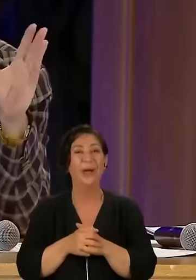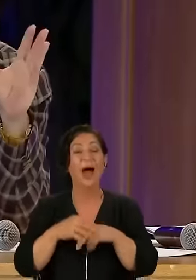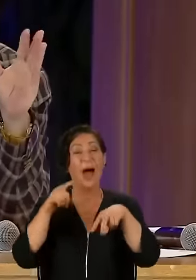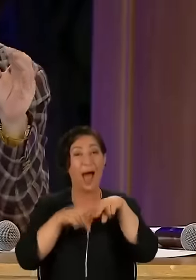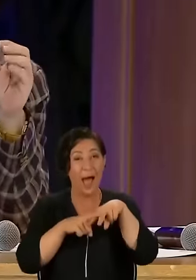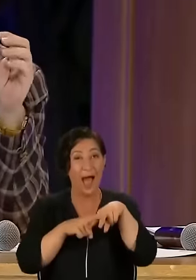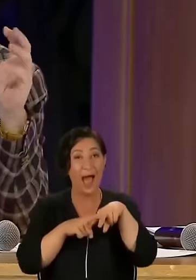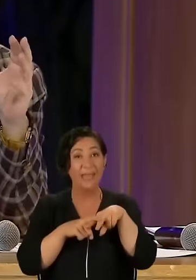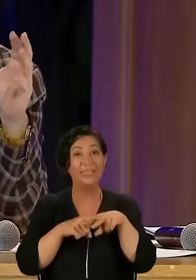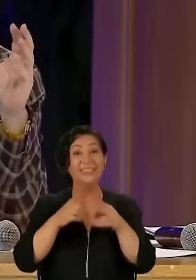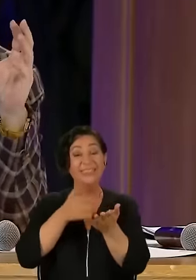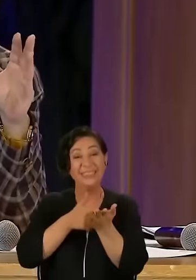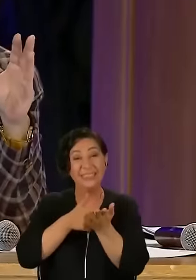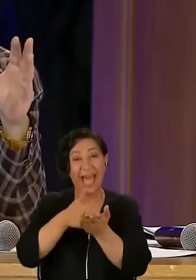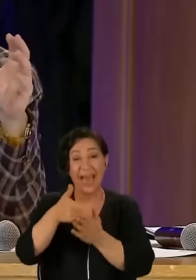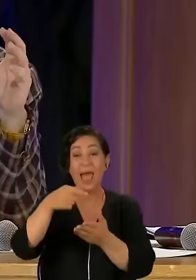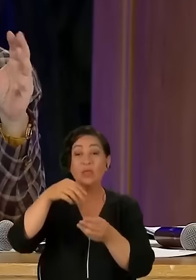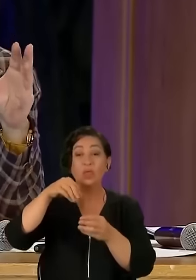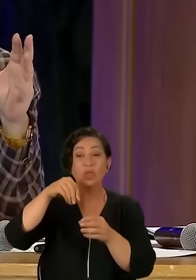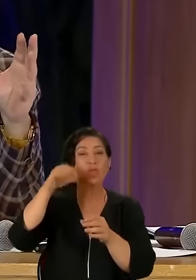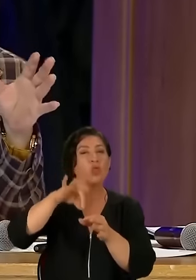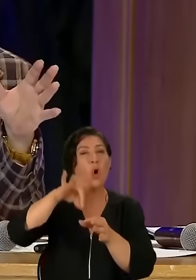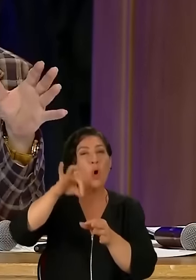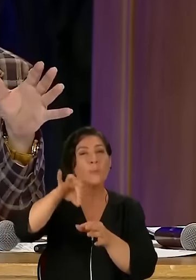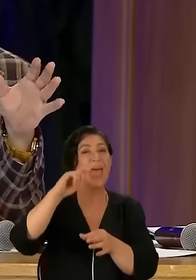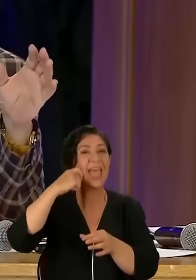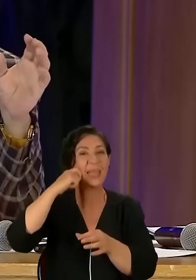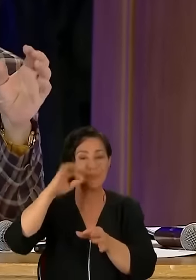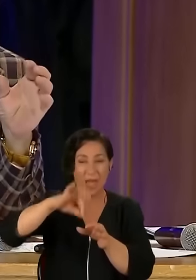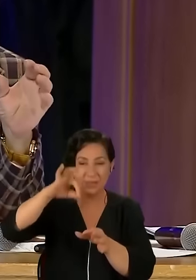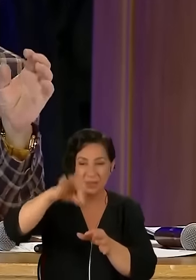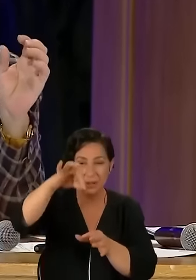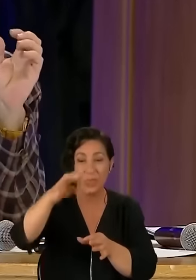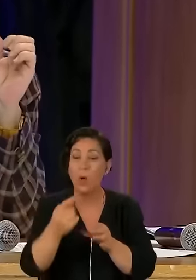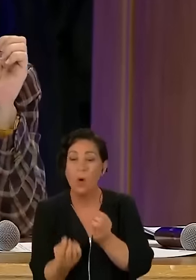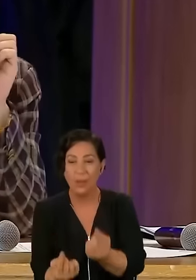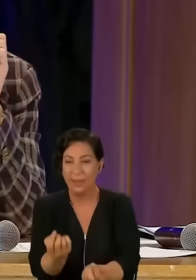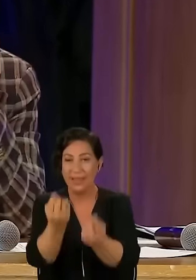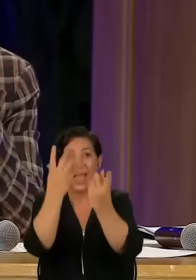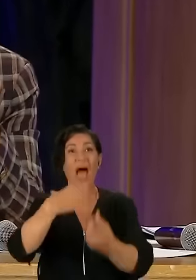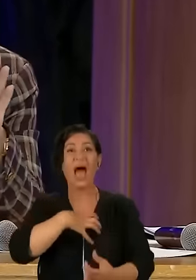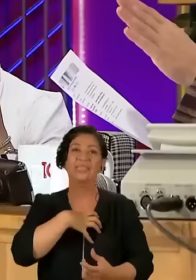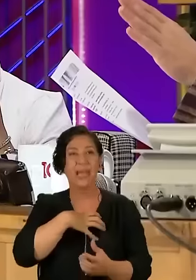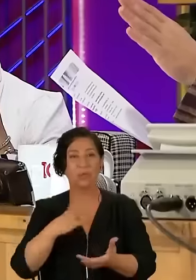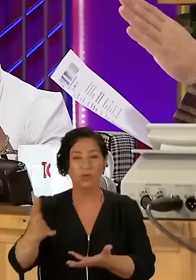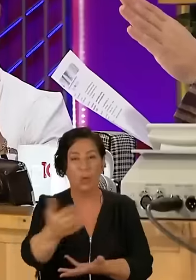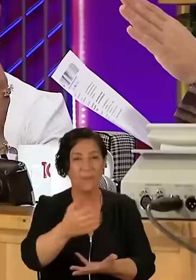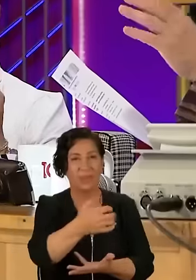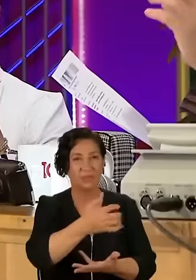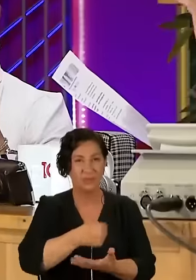A. Tarlaya tohumlar Ekim'de atılacak, ürün Haziran'da